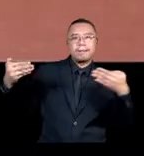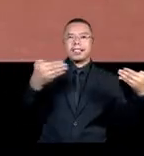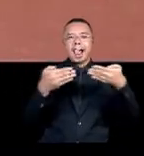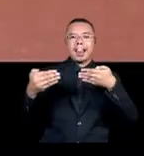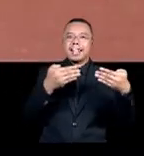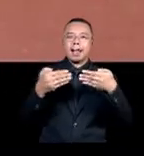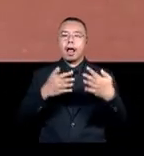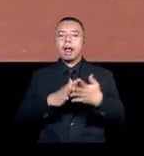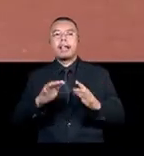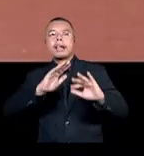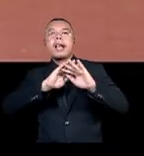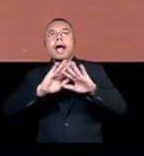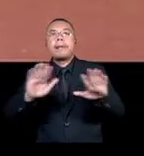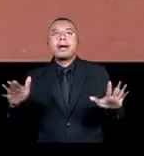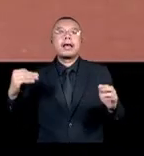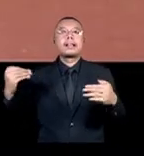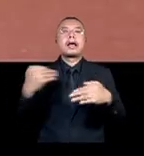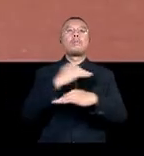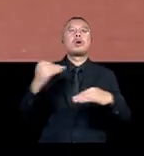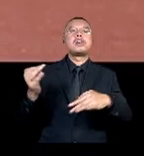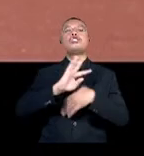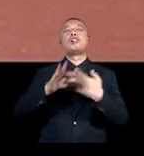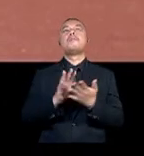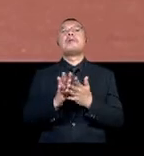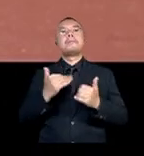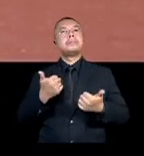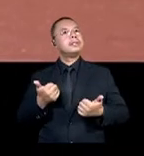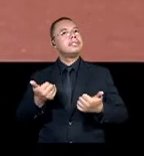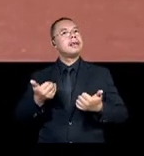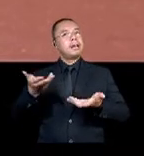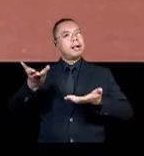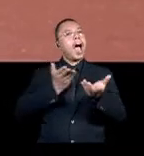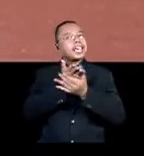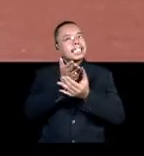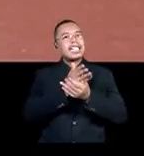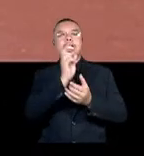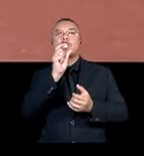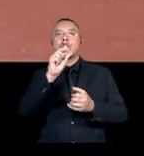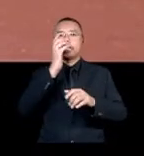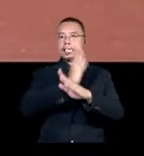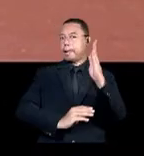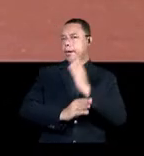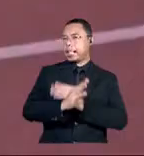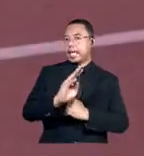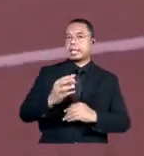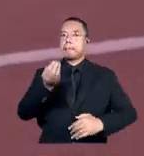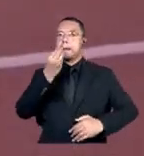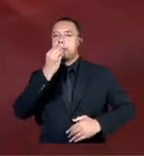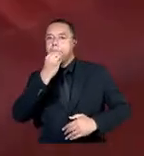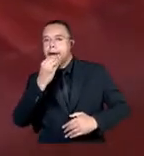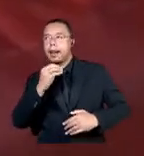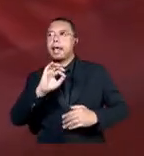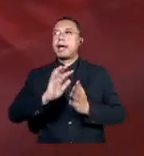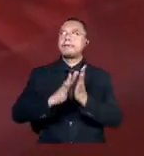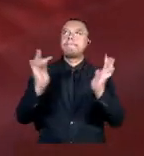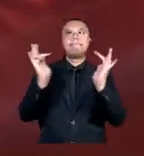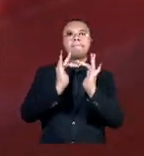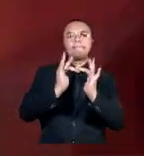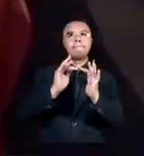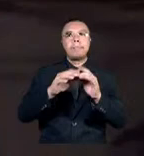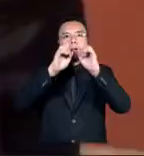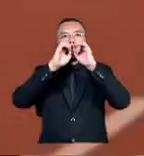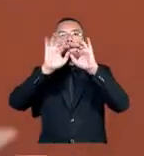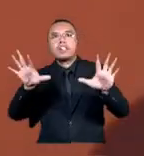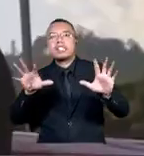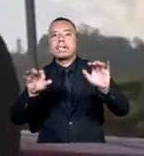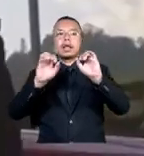transportasi didesain untuk ramah disabilitas. Adapun aspek konsumsi, teknologi informasi dan publikasi serta